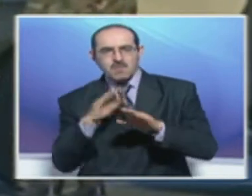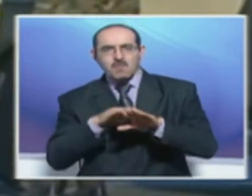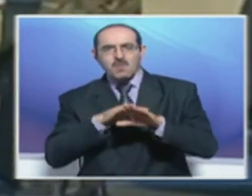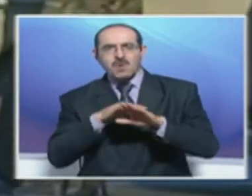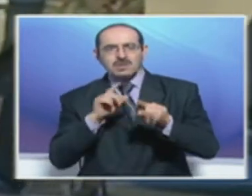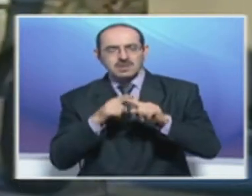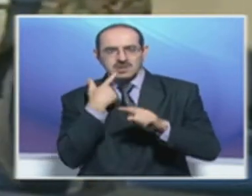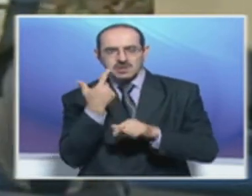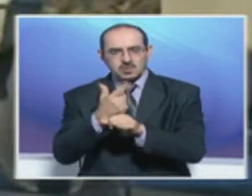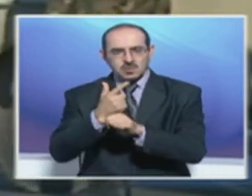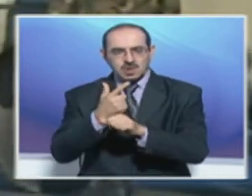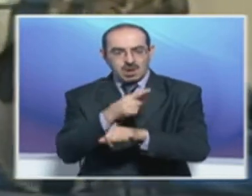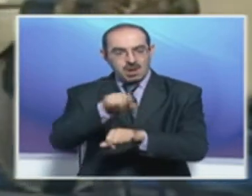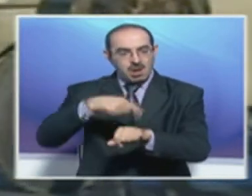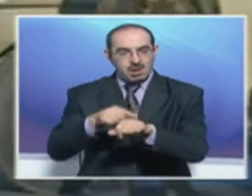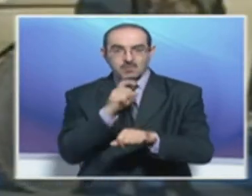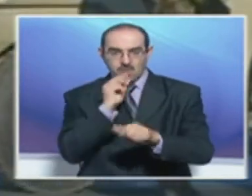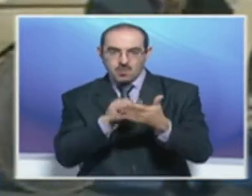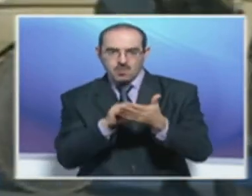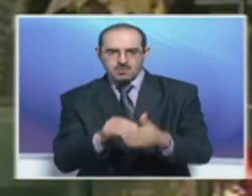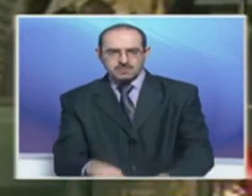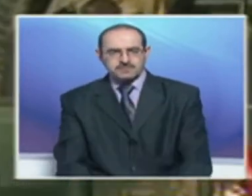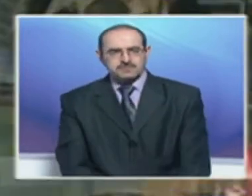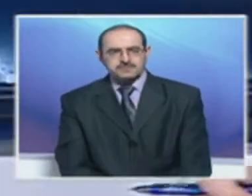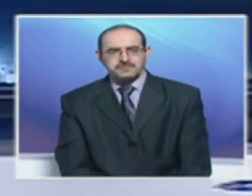تطلب إحباطه 12 ساعة كاملة.